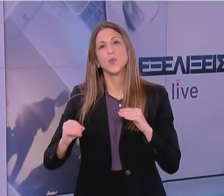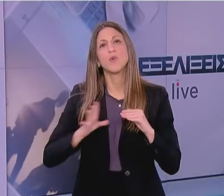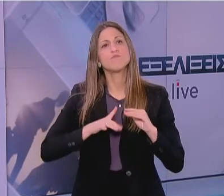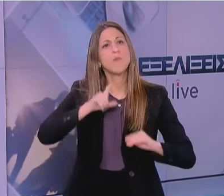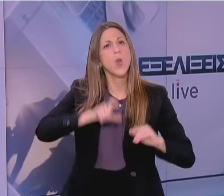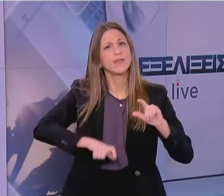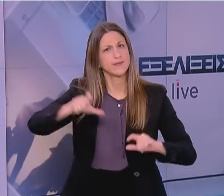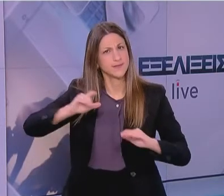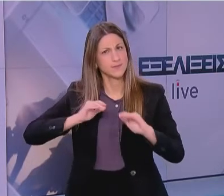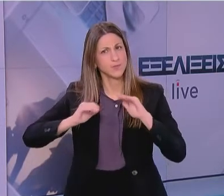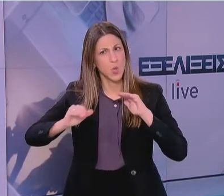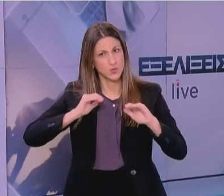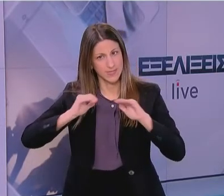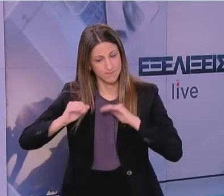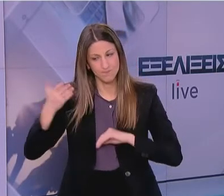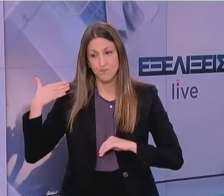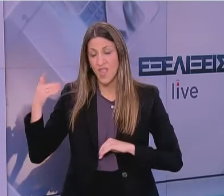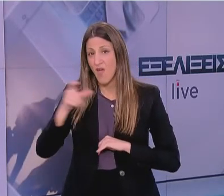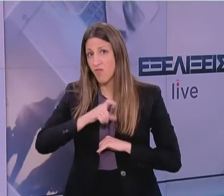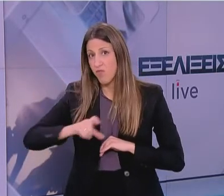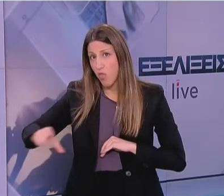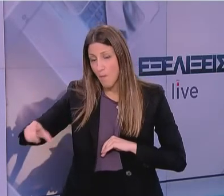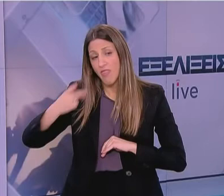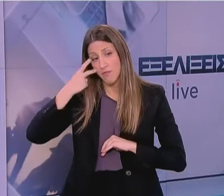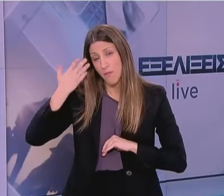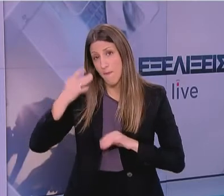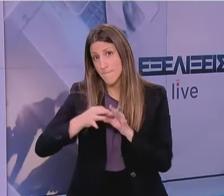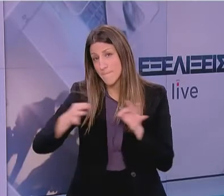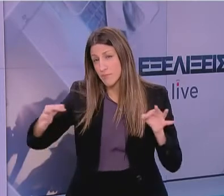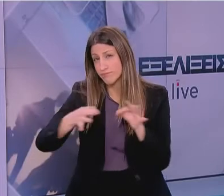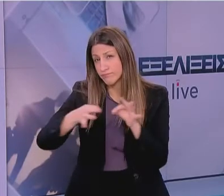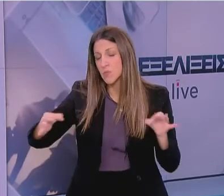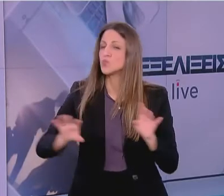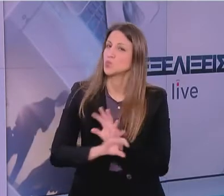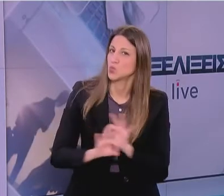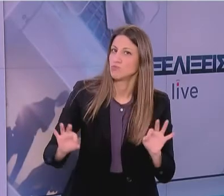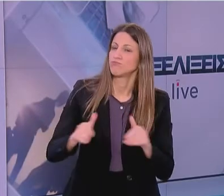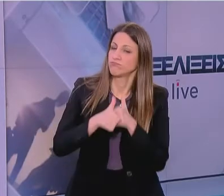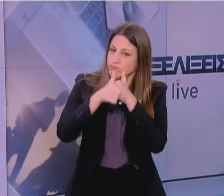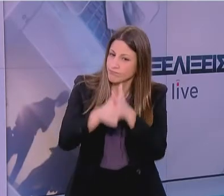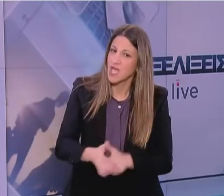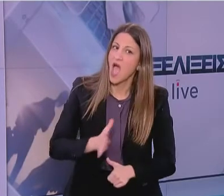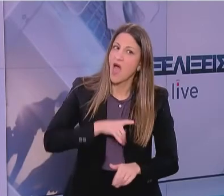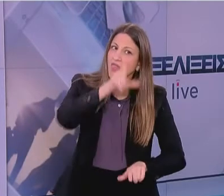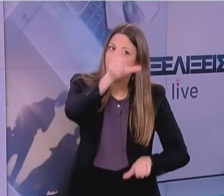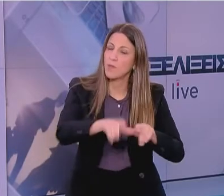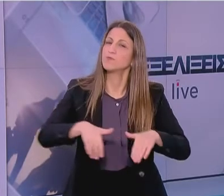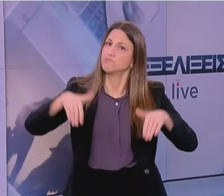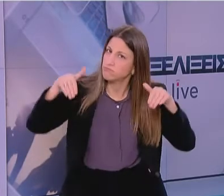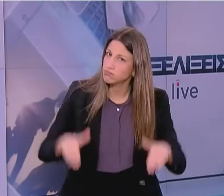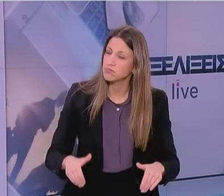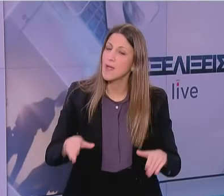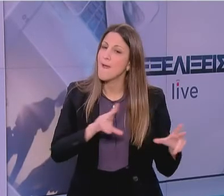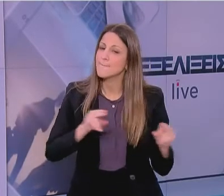πρώτες εβδομάδες εφαρμογής των μέτρων δείχνουν ότι ο στόχος εβδομάδα με την εβδομάδα, μέρα με τη μέρα, δείχνει να